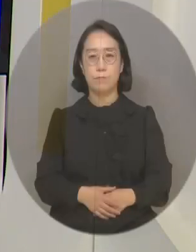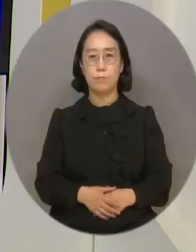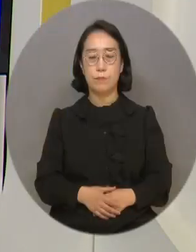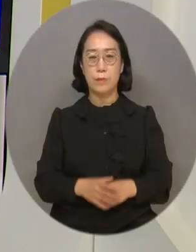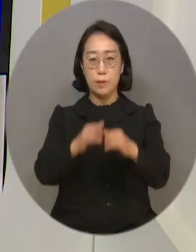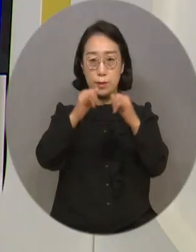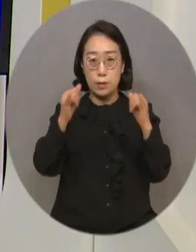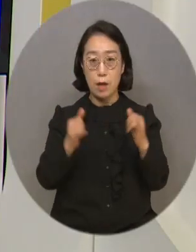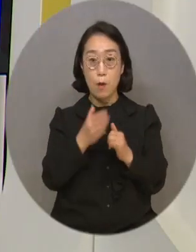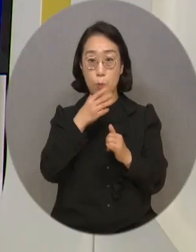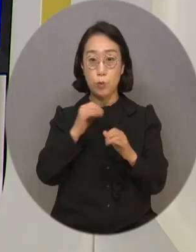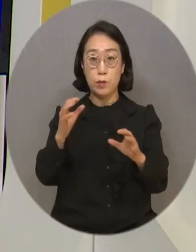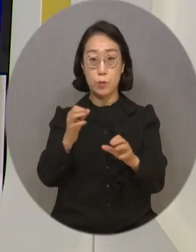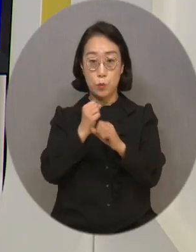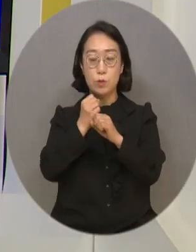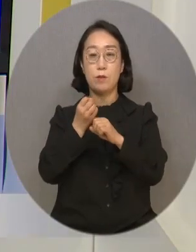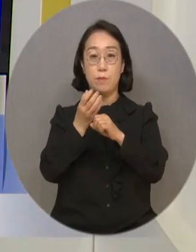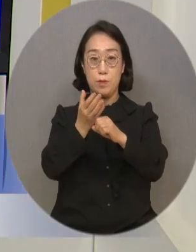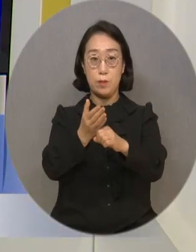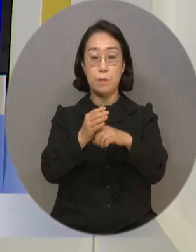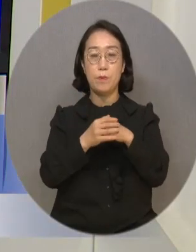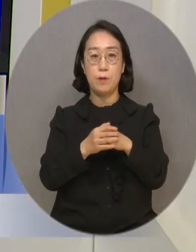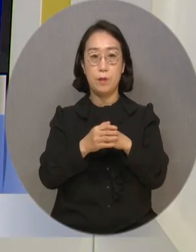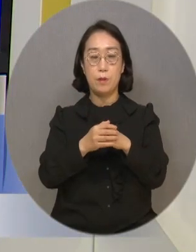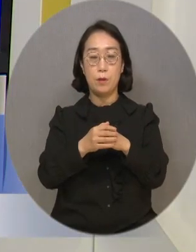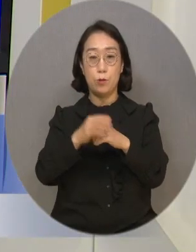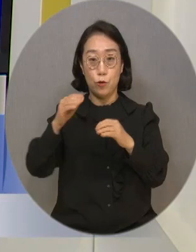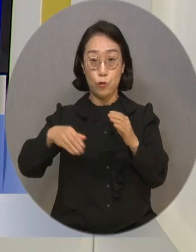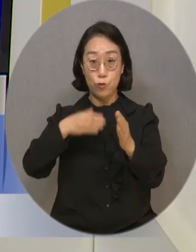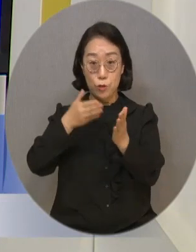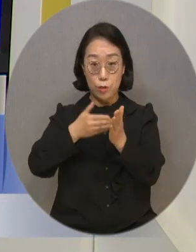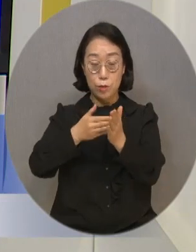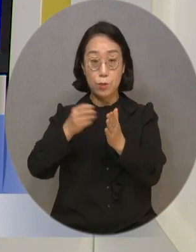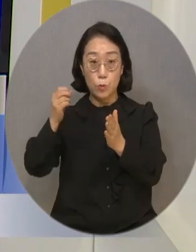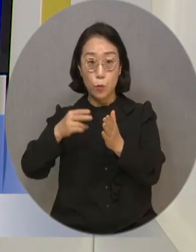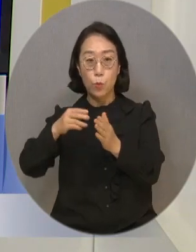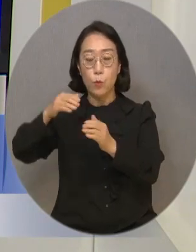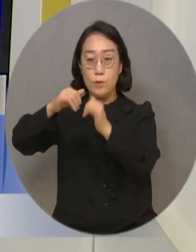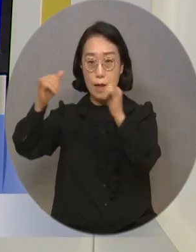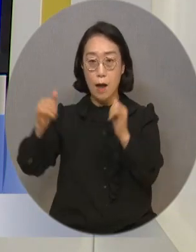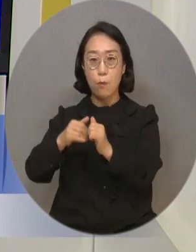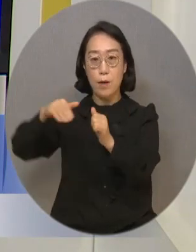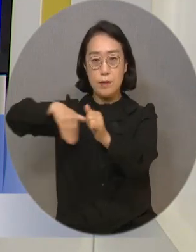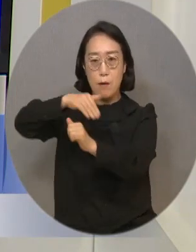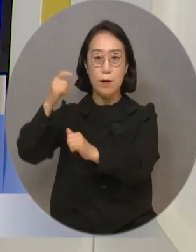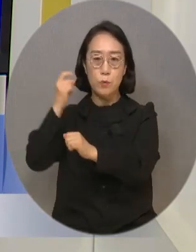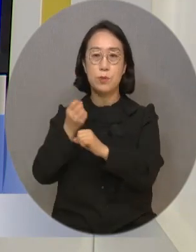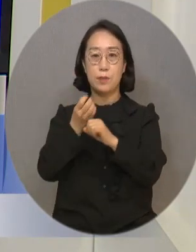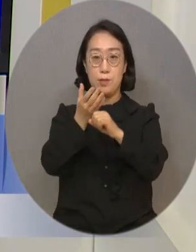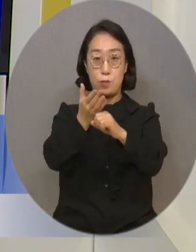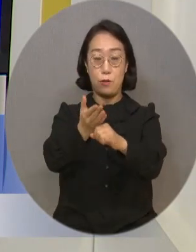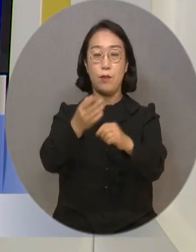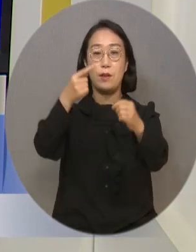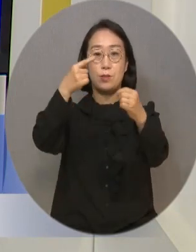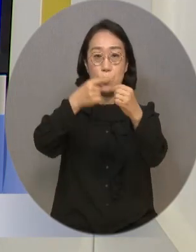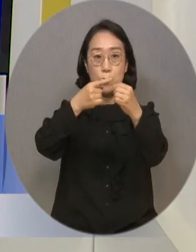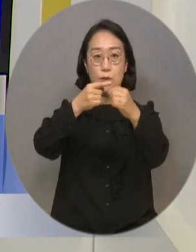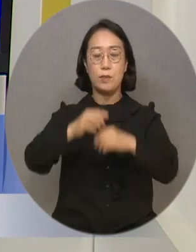웰페어 뉴스 브리핑 박정인입니다. 웰페어 뉴스와 함께 사회복지계 이슈를 만나봅니다. 첫 번째